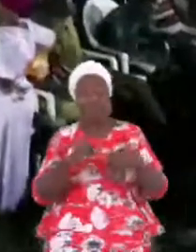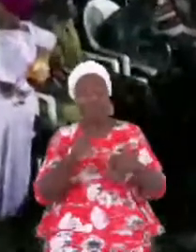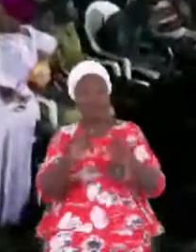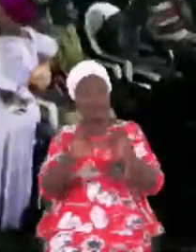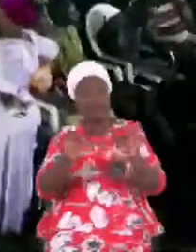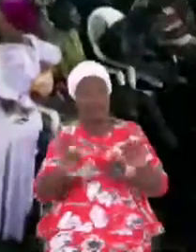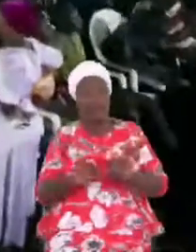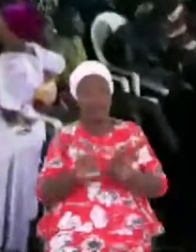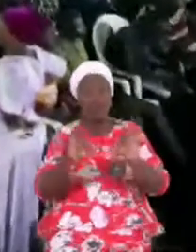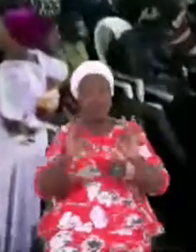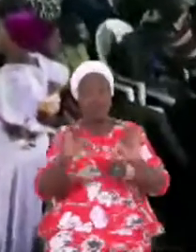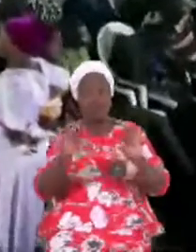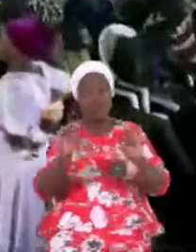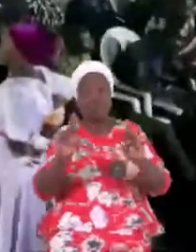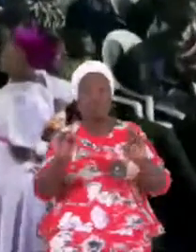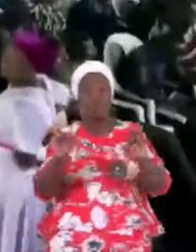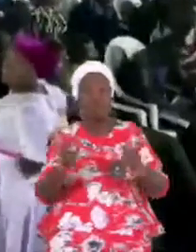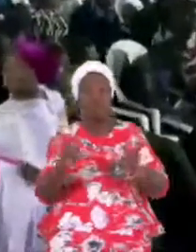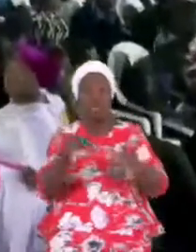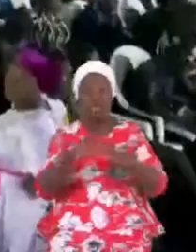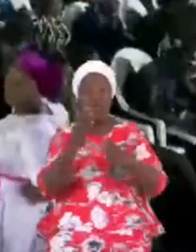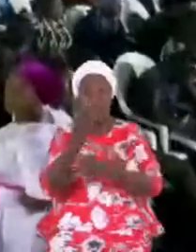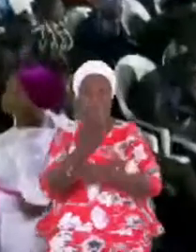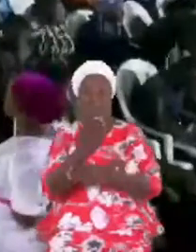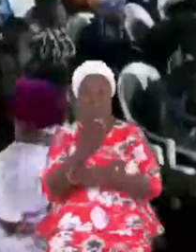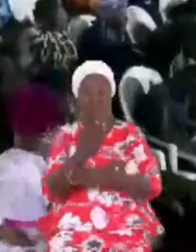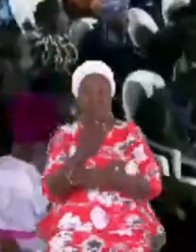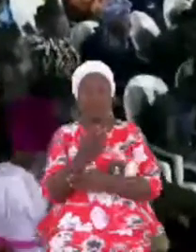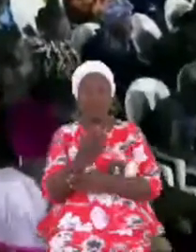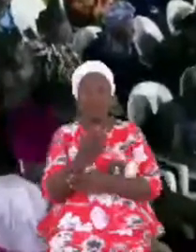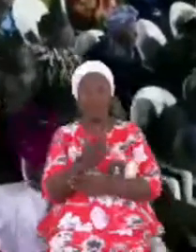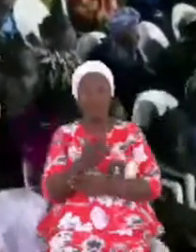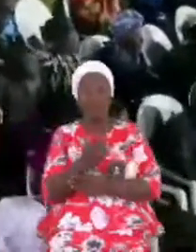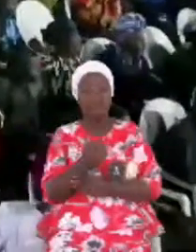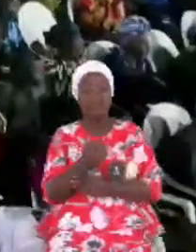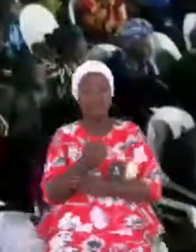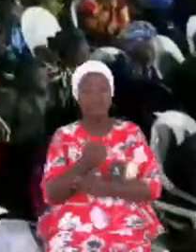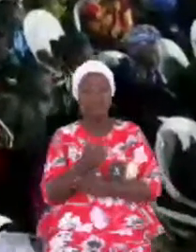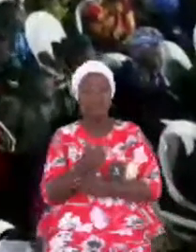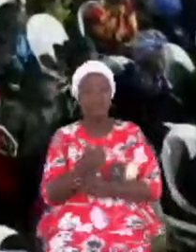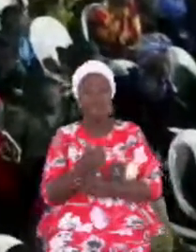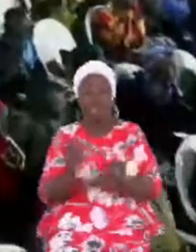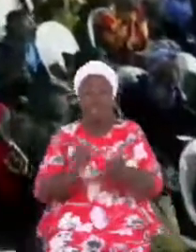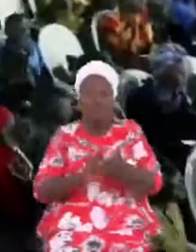donner les fiches de décision à ceux qui ont décidé pour le Seigneur.